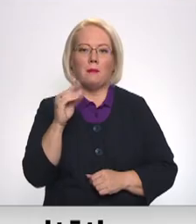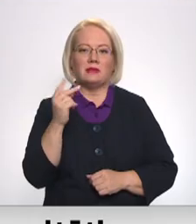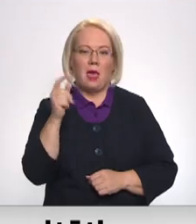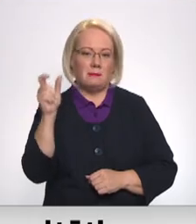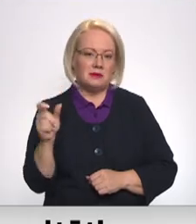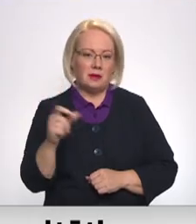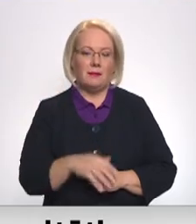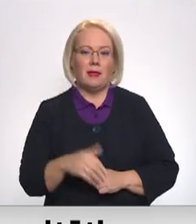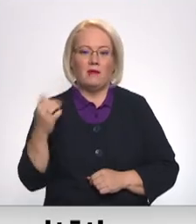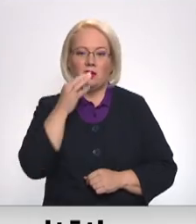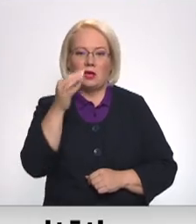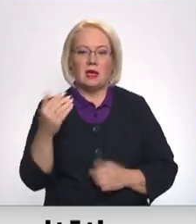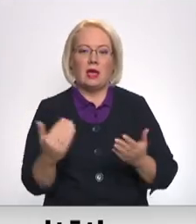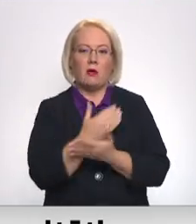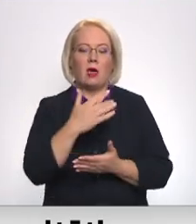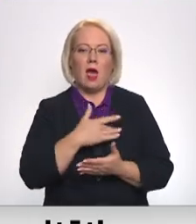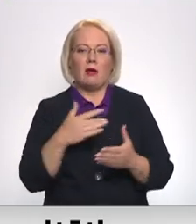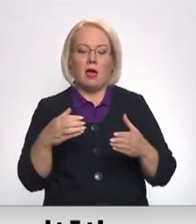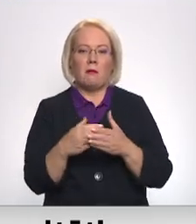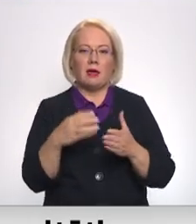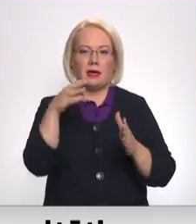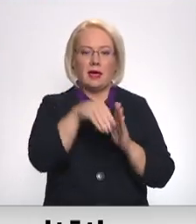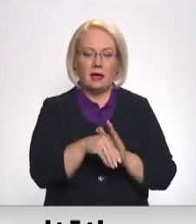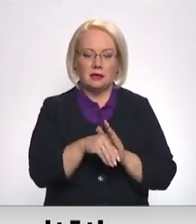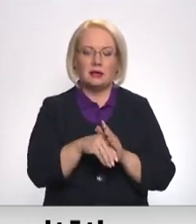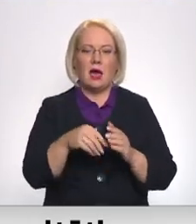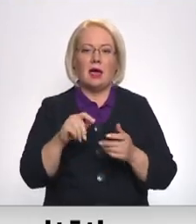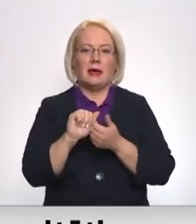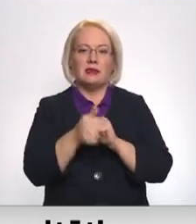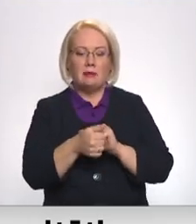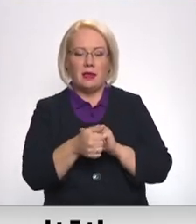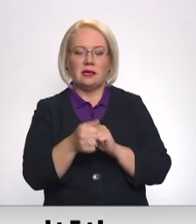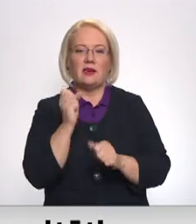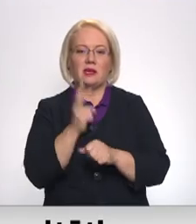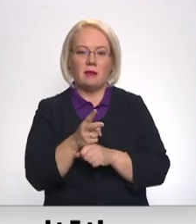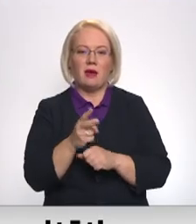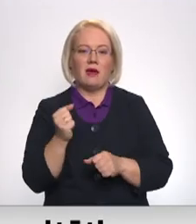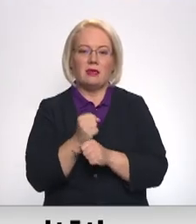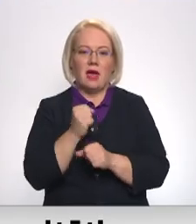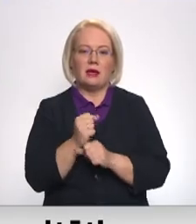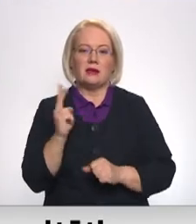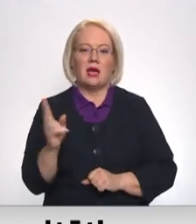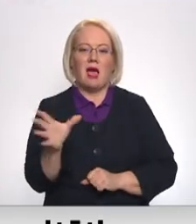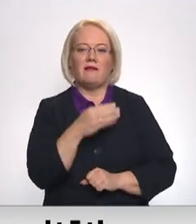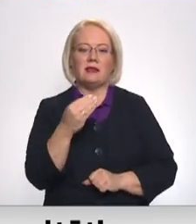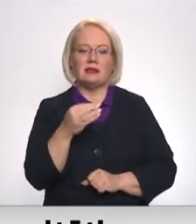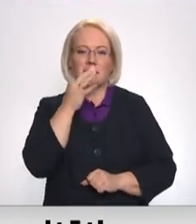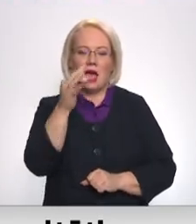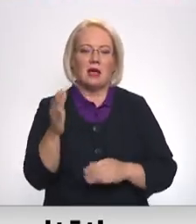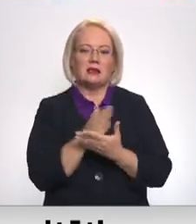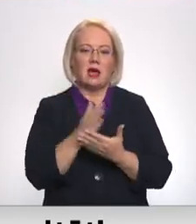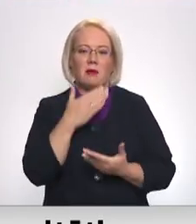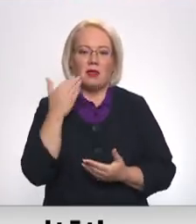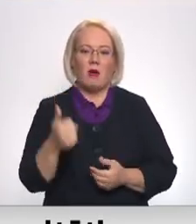jauna partija tiks šeit iekšā, viņi izmainīs vai izmetīs ārā, vai viņi darīs, kā visi saka. Tāpēc tur nav starpības. Labāk